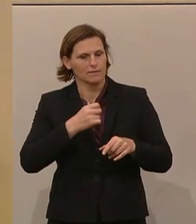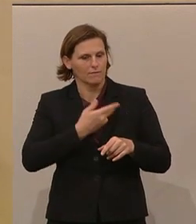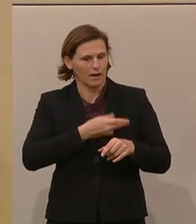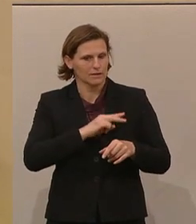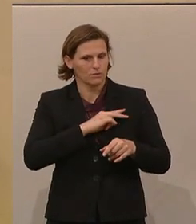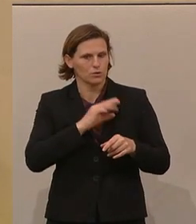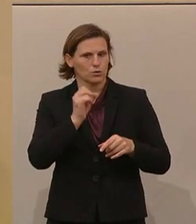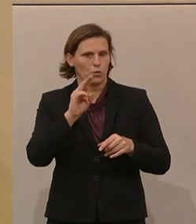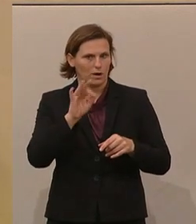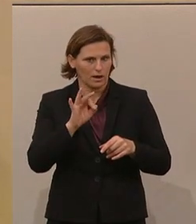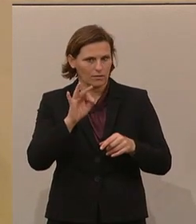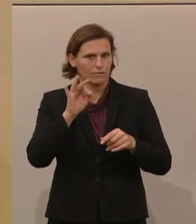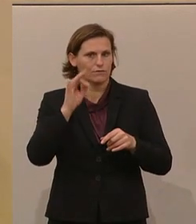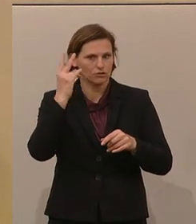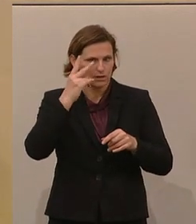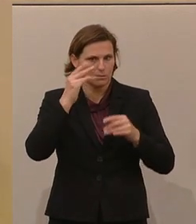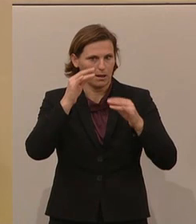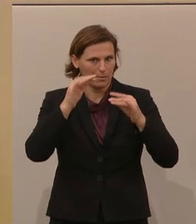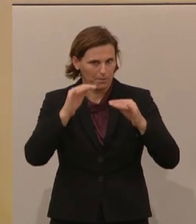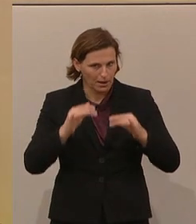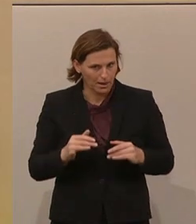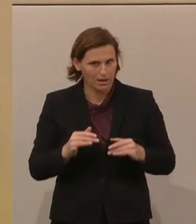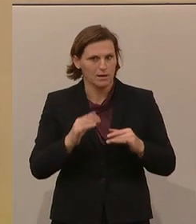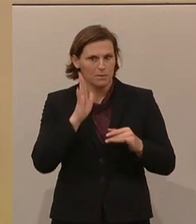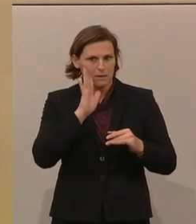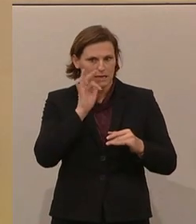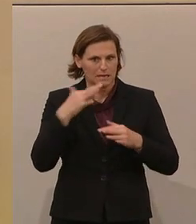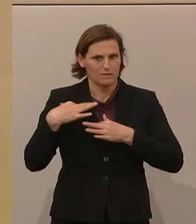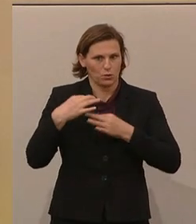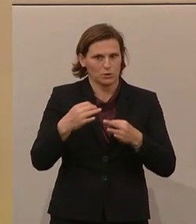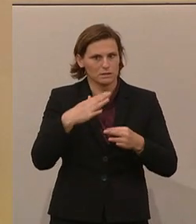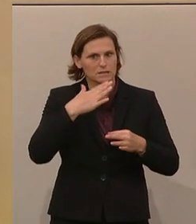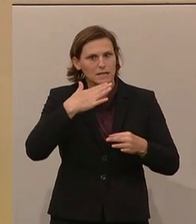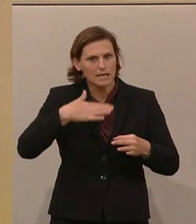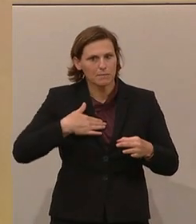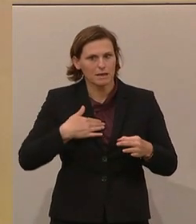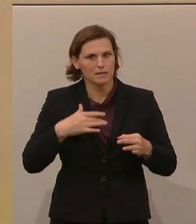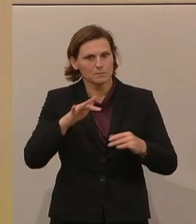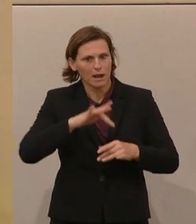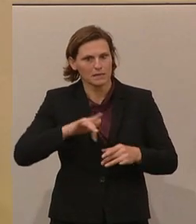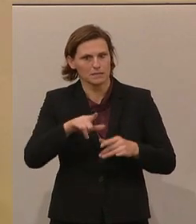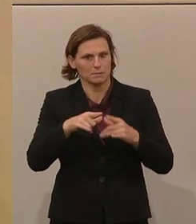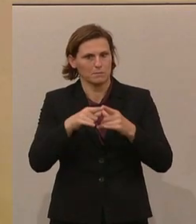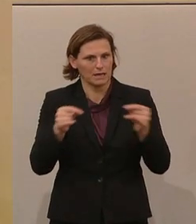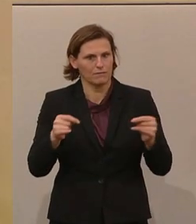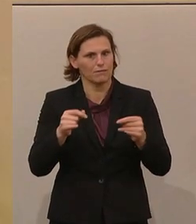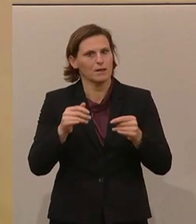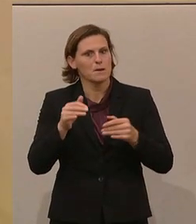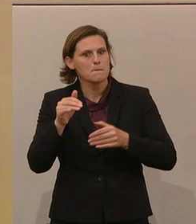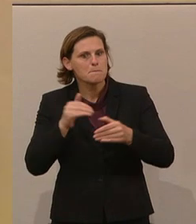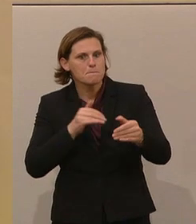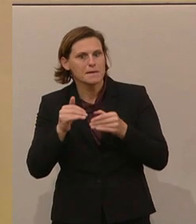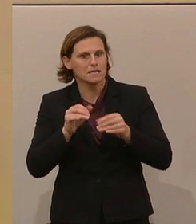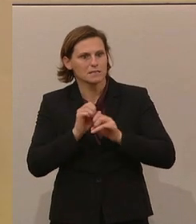etc. Aber sowas soll sich nicht wiederholen. Das, und das ist meine Lieblingsstelle in diesem Brief, dass allerdings dem Minister über die